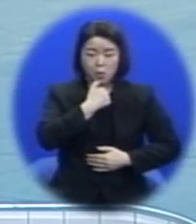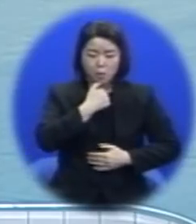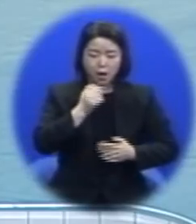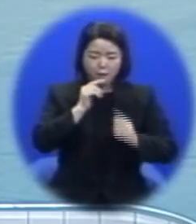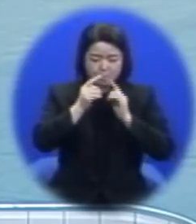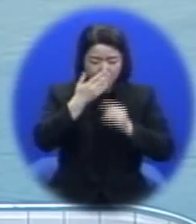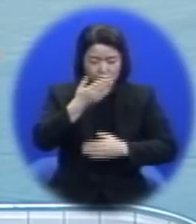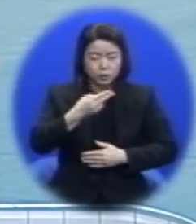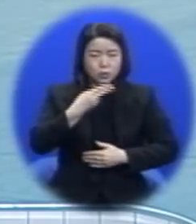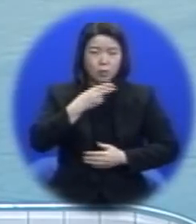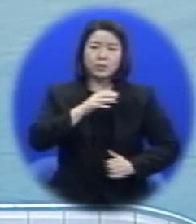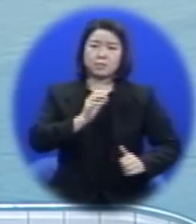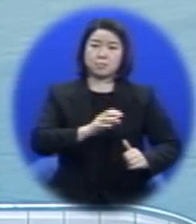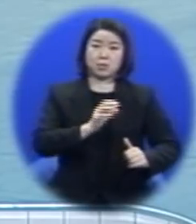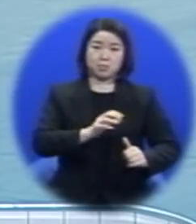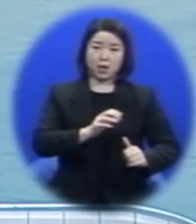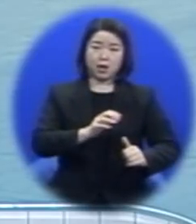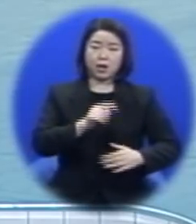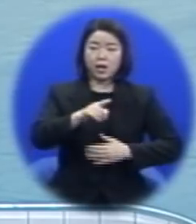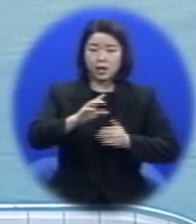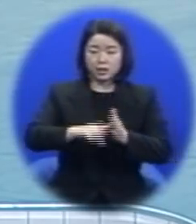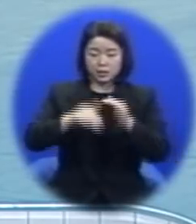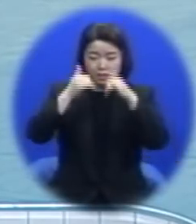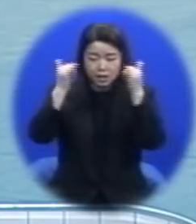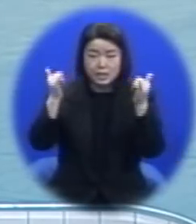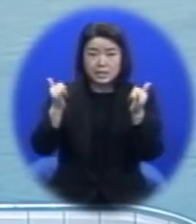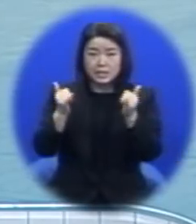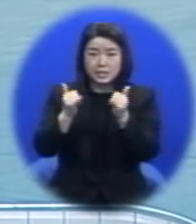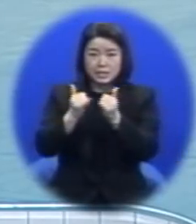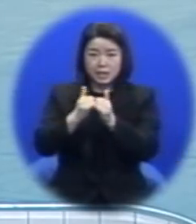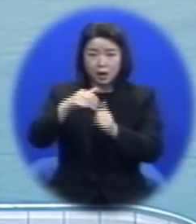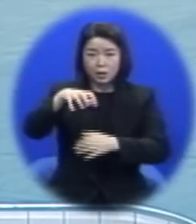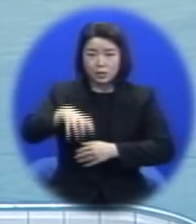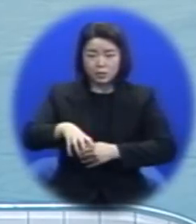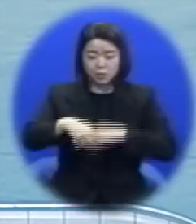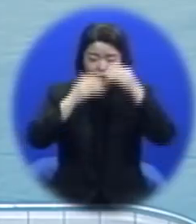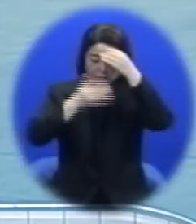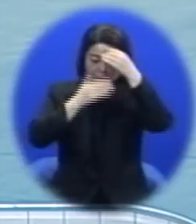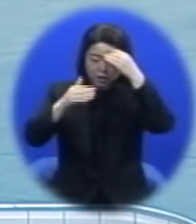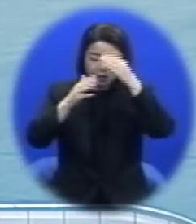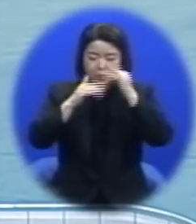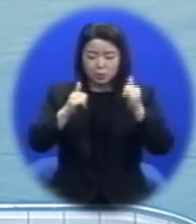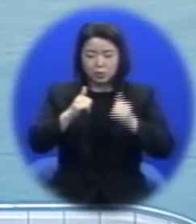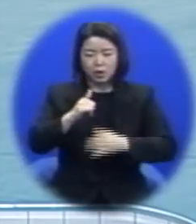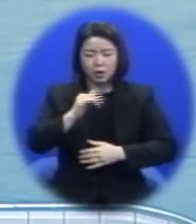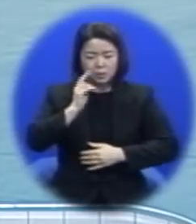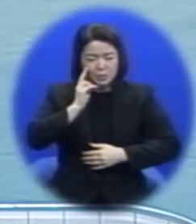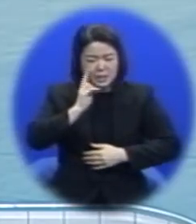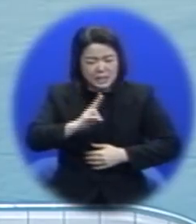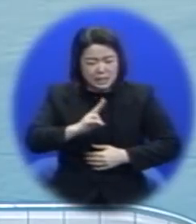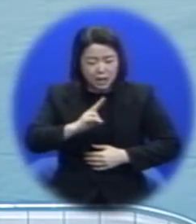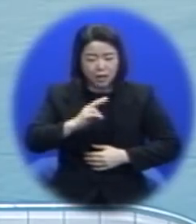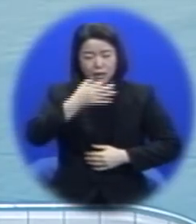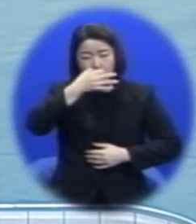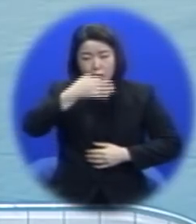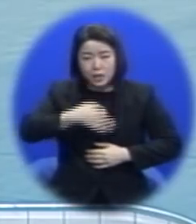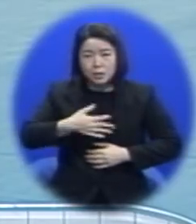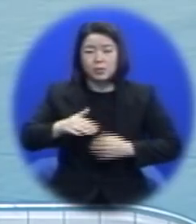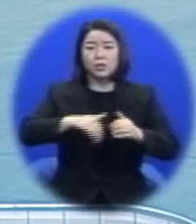당시에 사회상의 성도들의 고난을 처절하게 겪고 있었습니다.